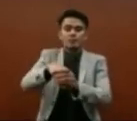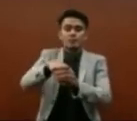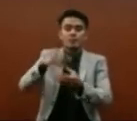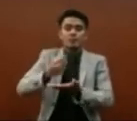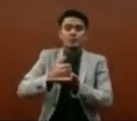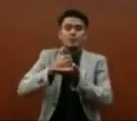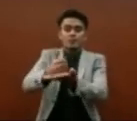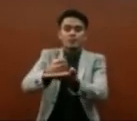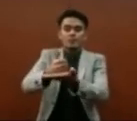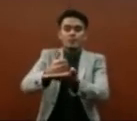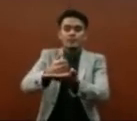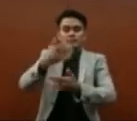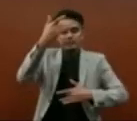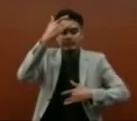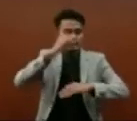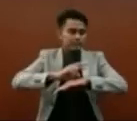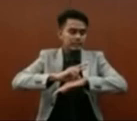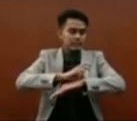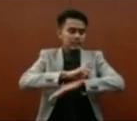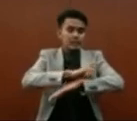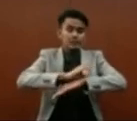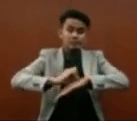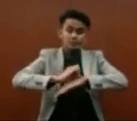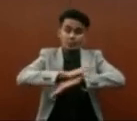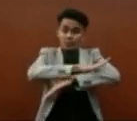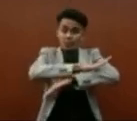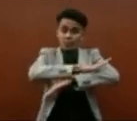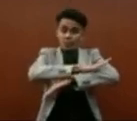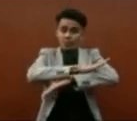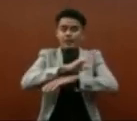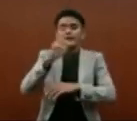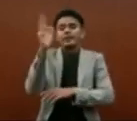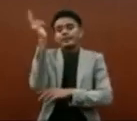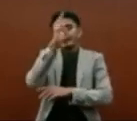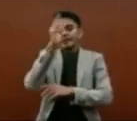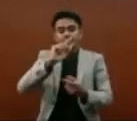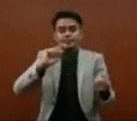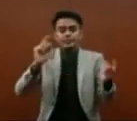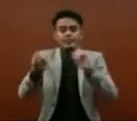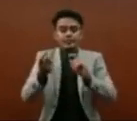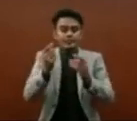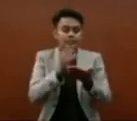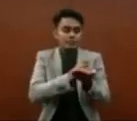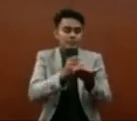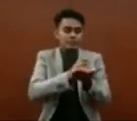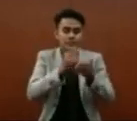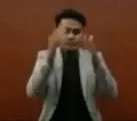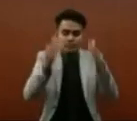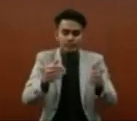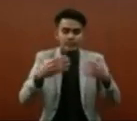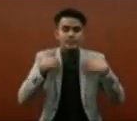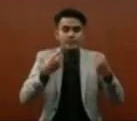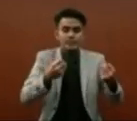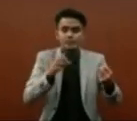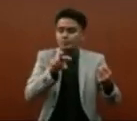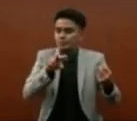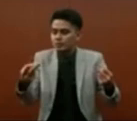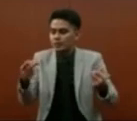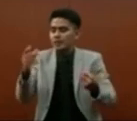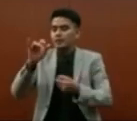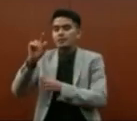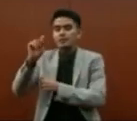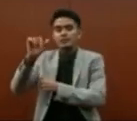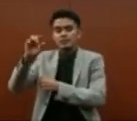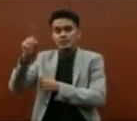kepada pesakit parah kerajaan Negeri turut menggantikan skymint suren peduli sehat dengan skim iltizam